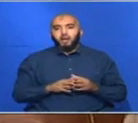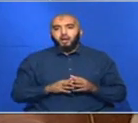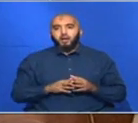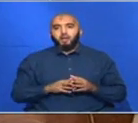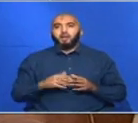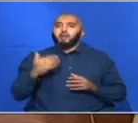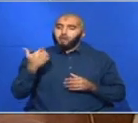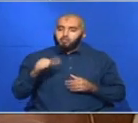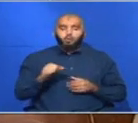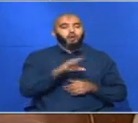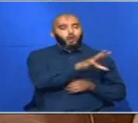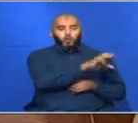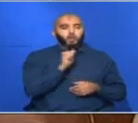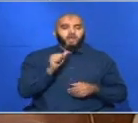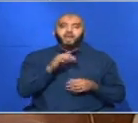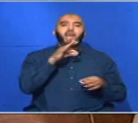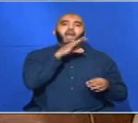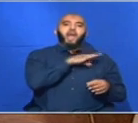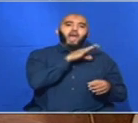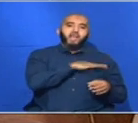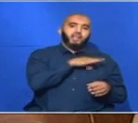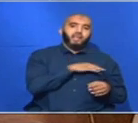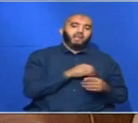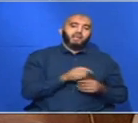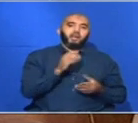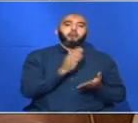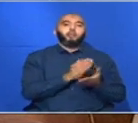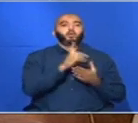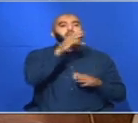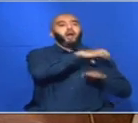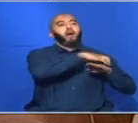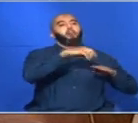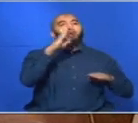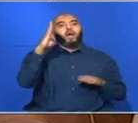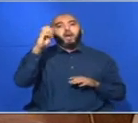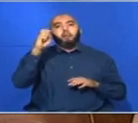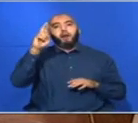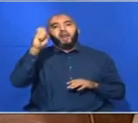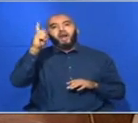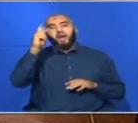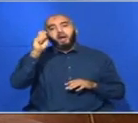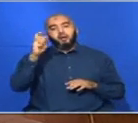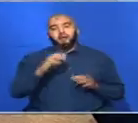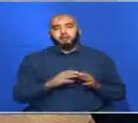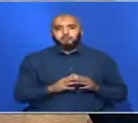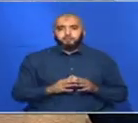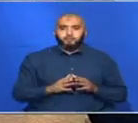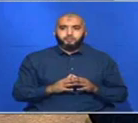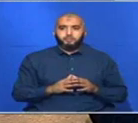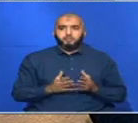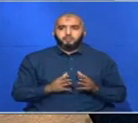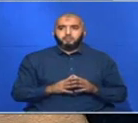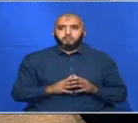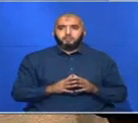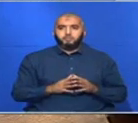ونسال الله عز وجل ان تكون ان تكون لك حلالالالا باذن الله عز وجل الله يبارك فيك ويهنيك ان شاء الله